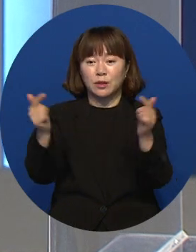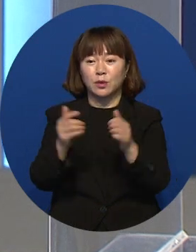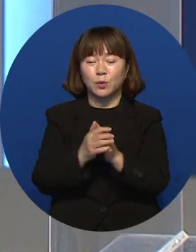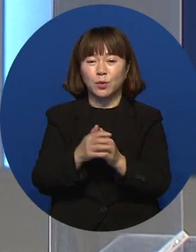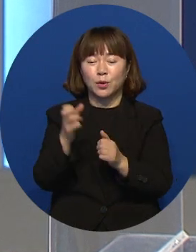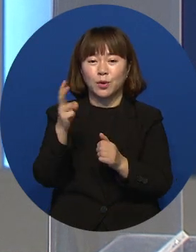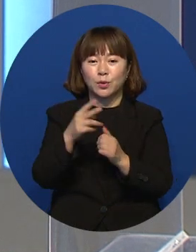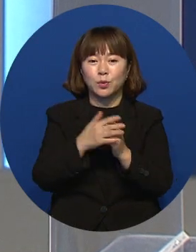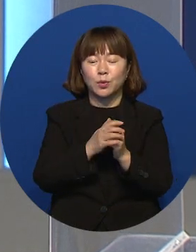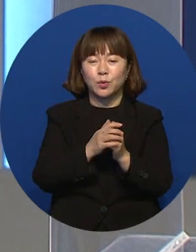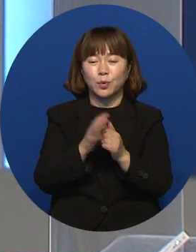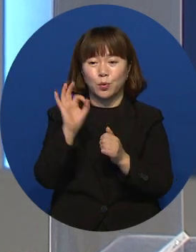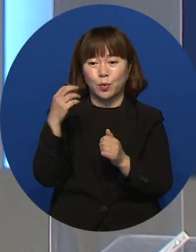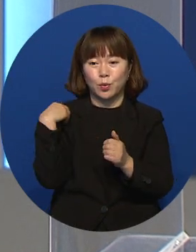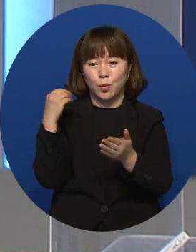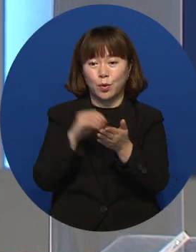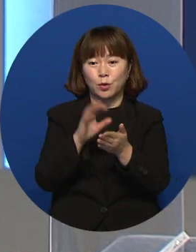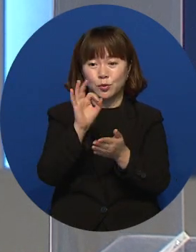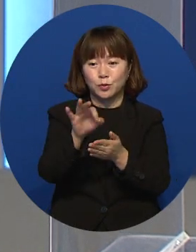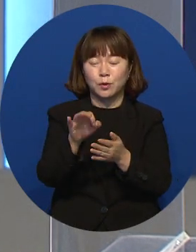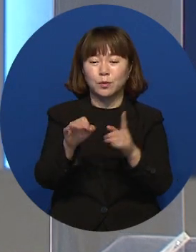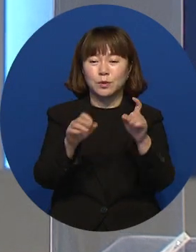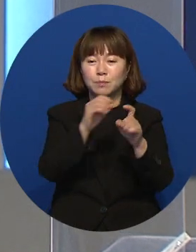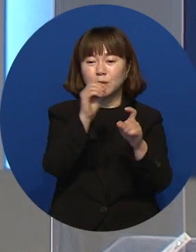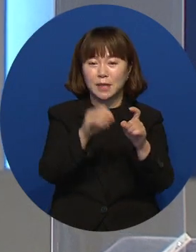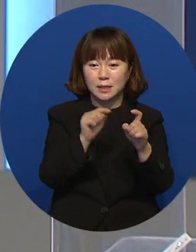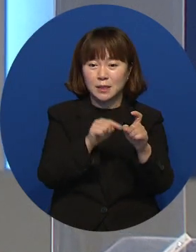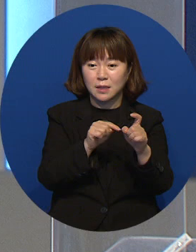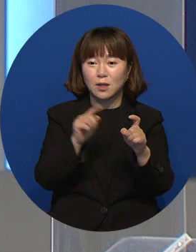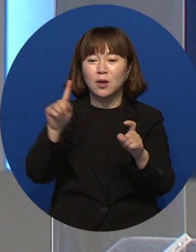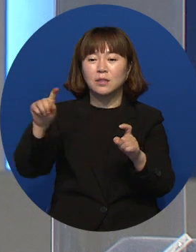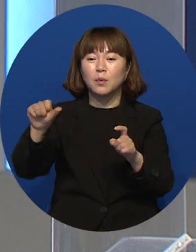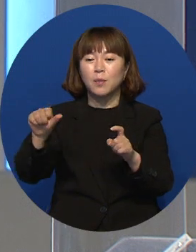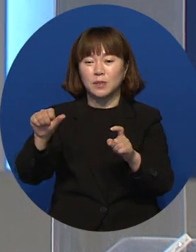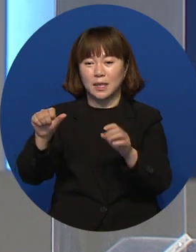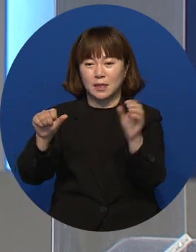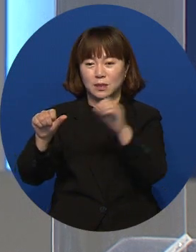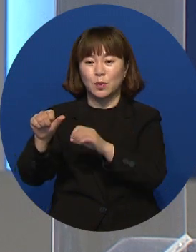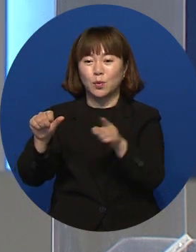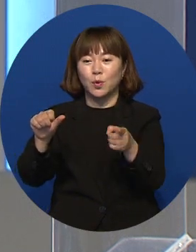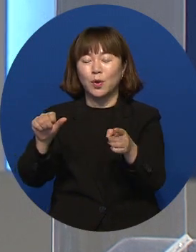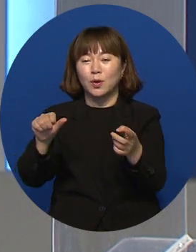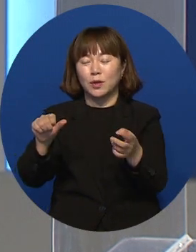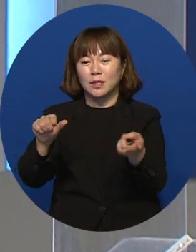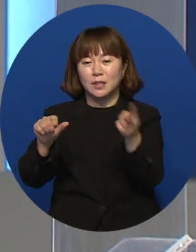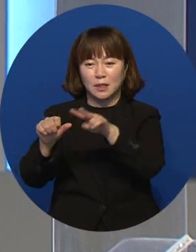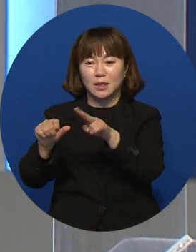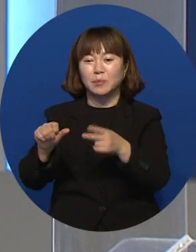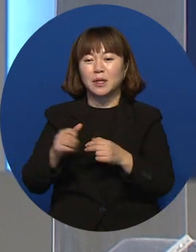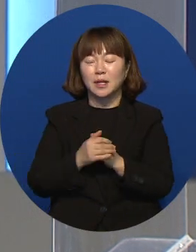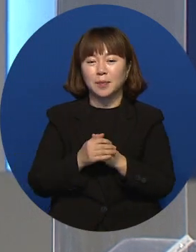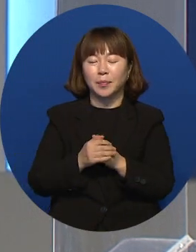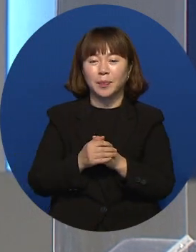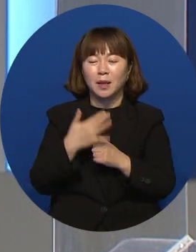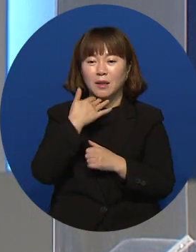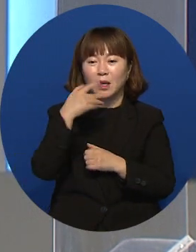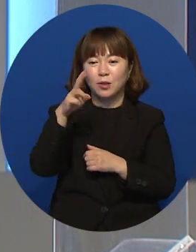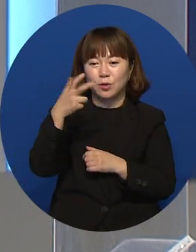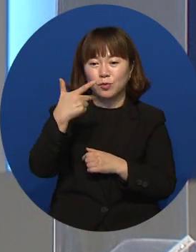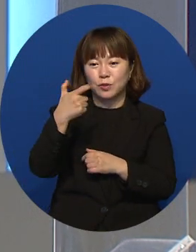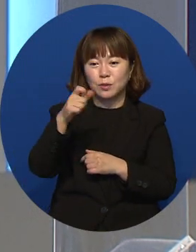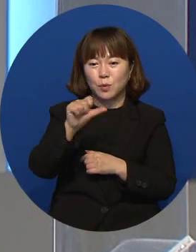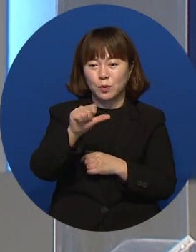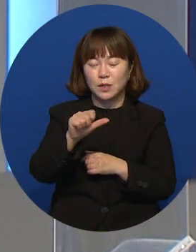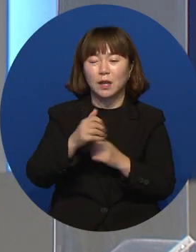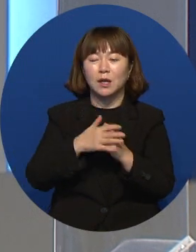섬긴 하시게 찍어 줘요 어떻게 보면 대대적으로 좀 해보고 운동을 하는 건데요 그래서 이런 게 뭐 어떻게 보면 65세 나 이상이나 장애인